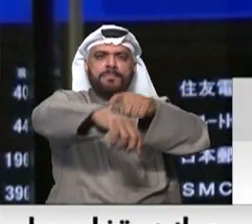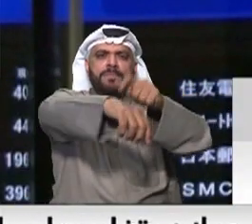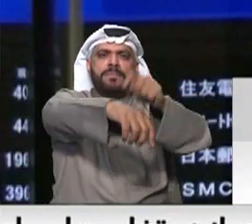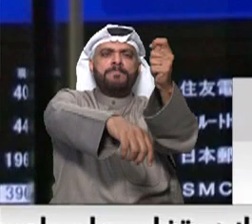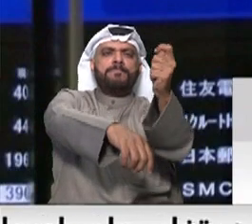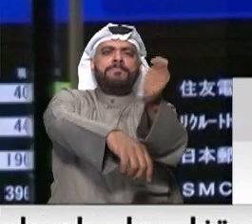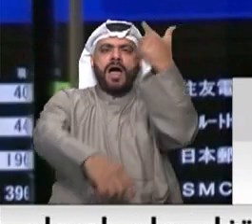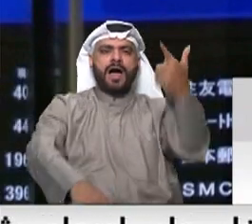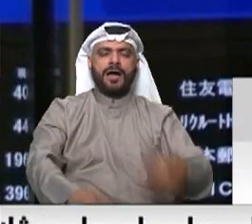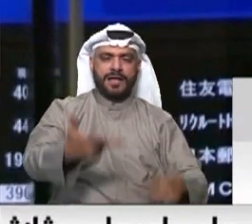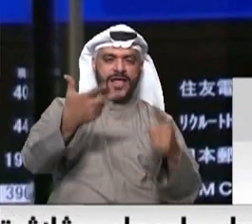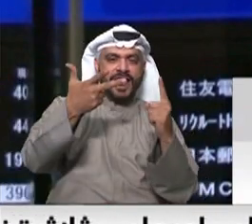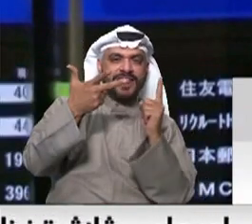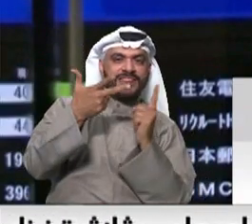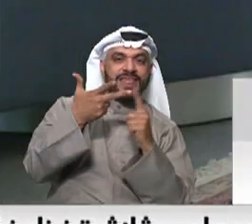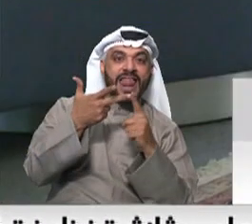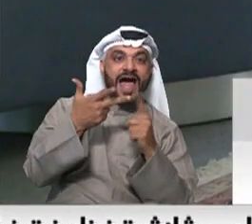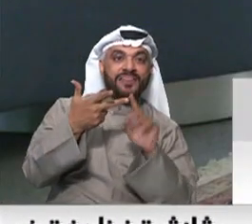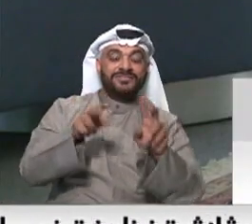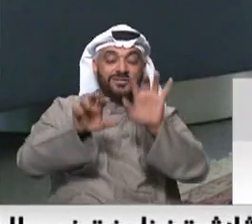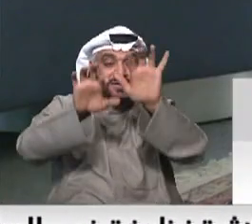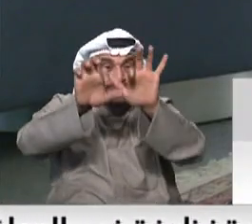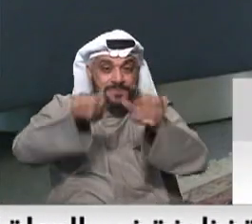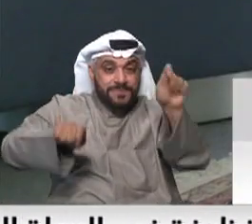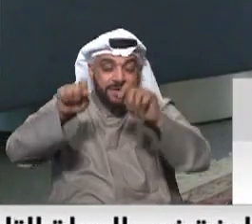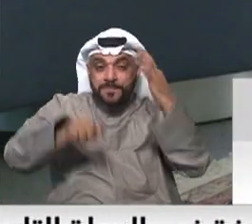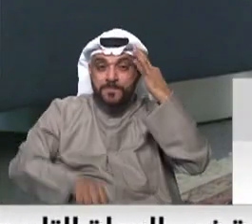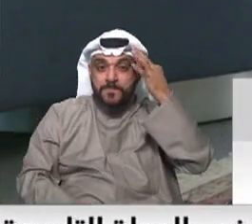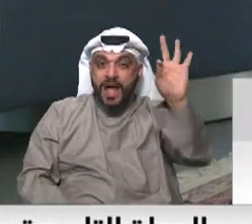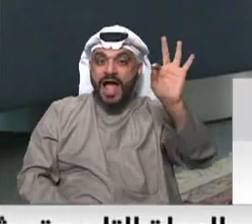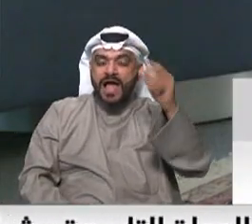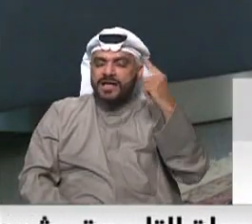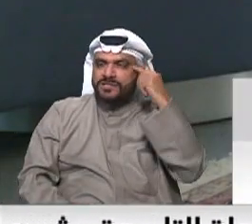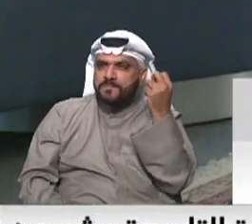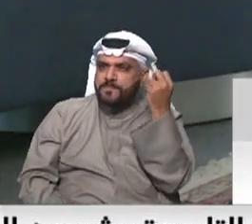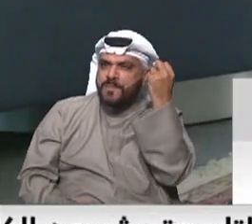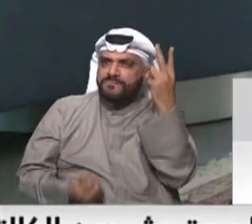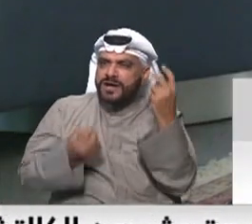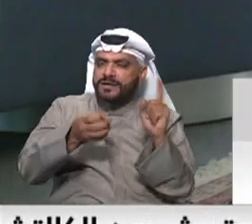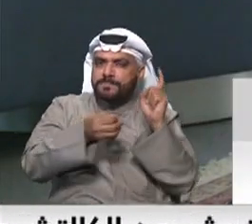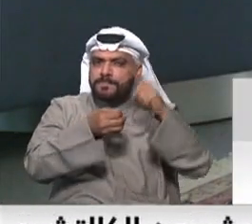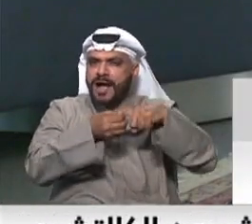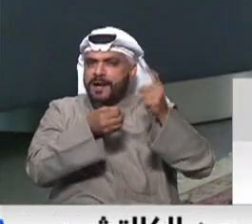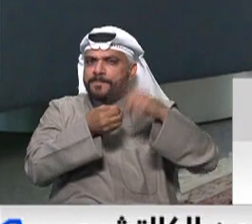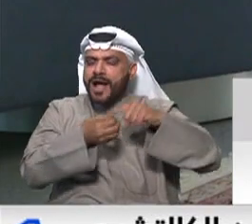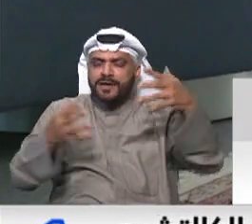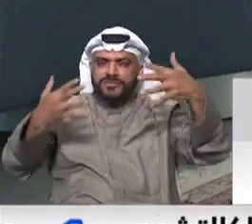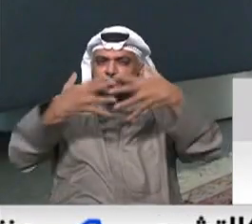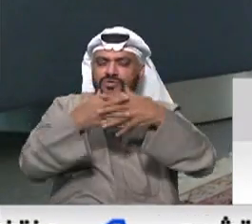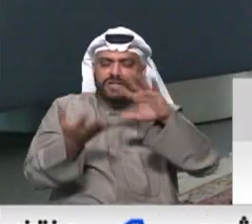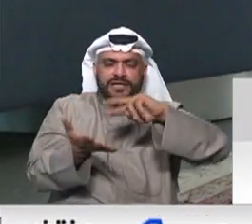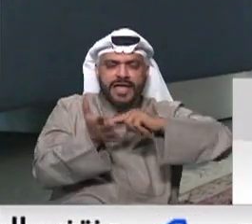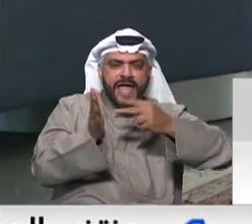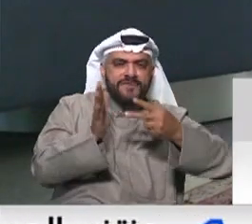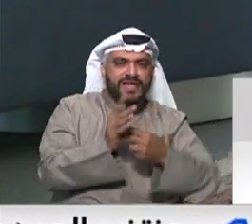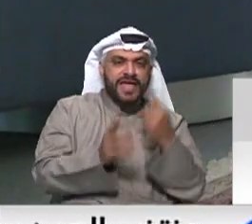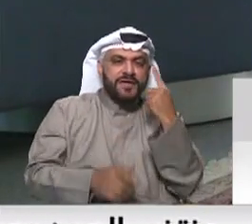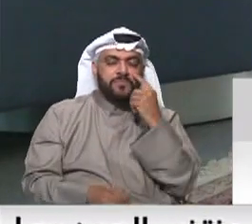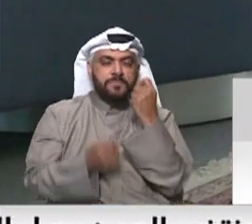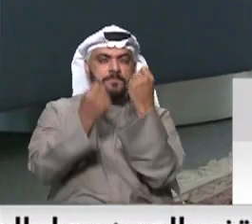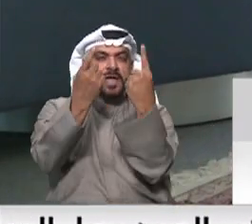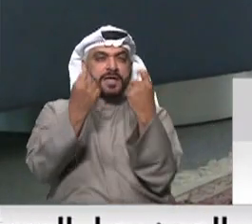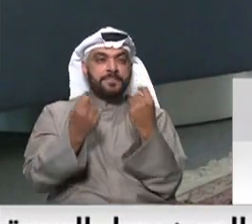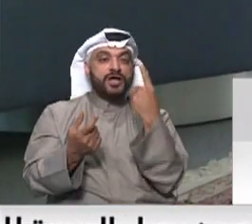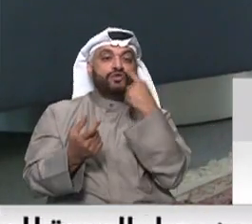ممكن ان ممكن انها توظفها ان تاركك افكار من عده نواحي ومن نظرات مختلفه سواء تكون ايجابيه او